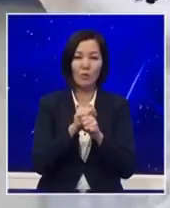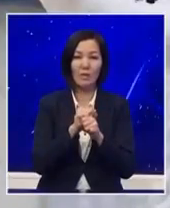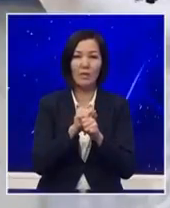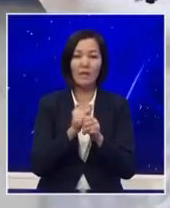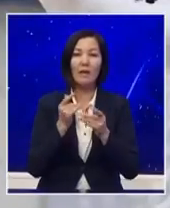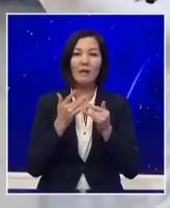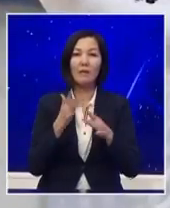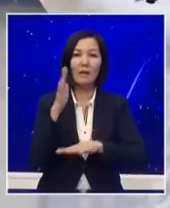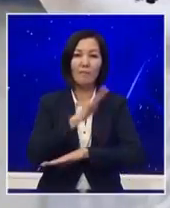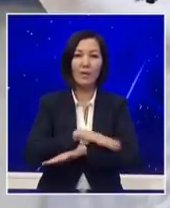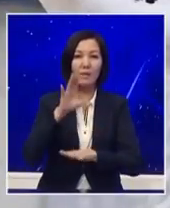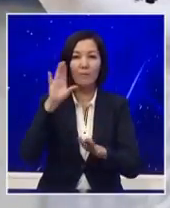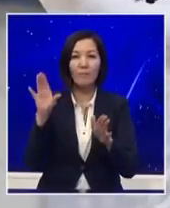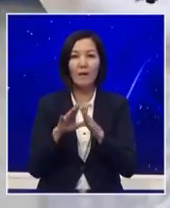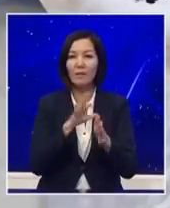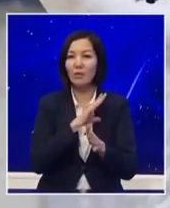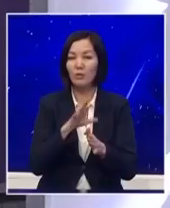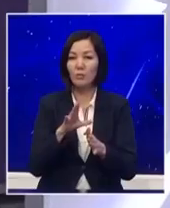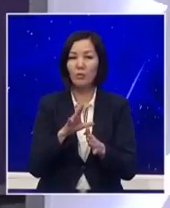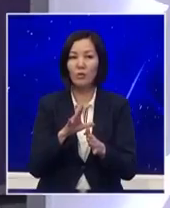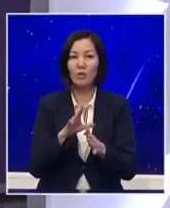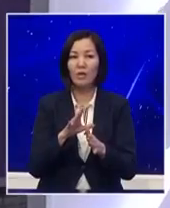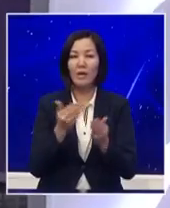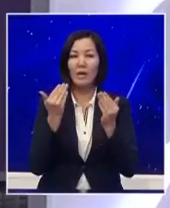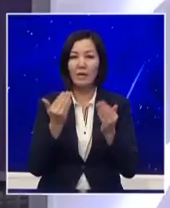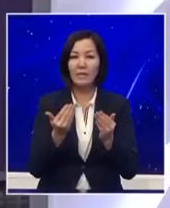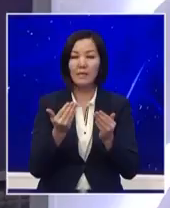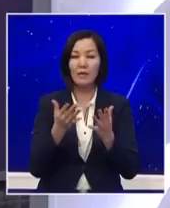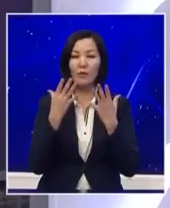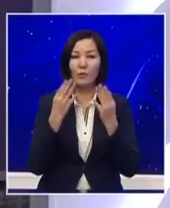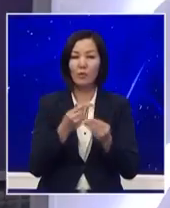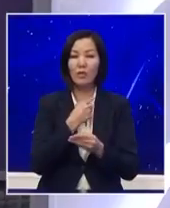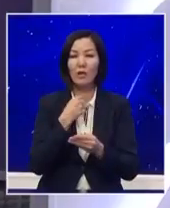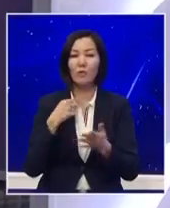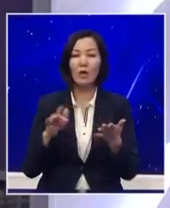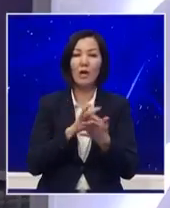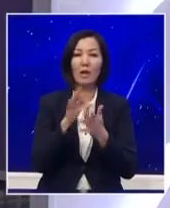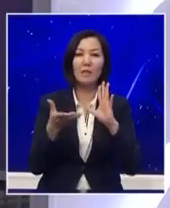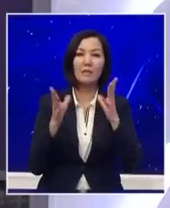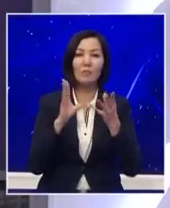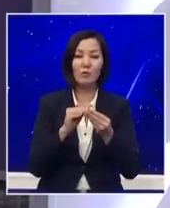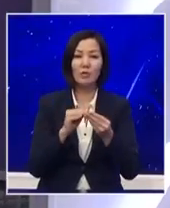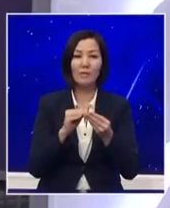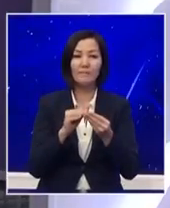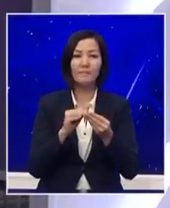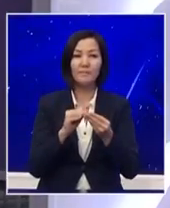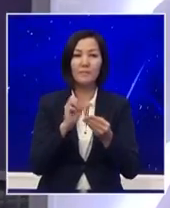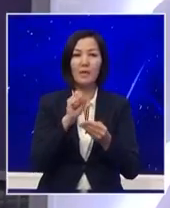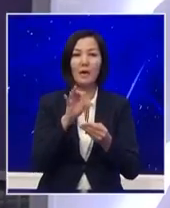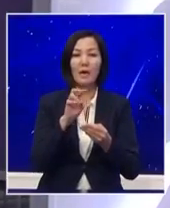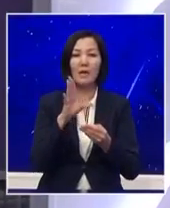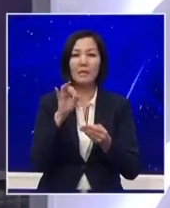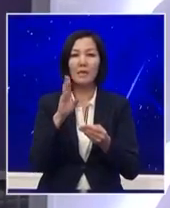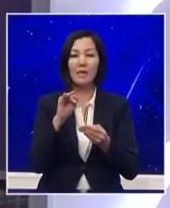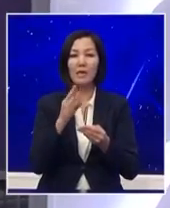Талап тәртіп ескерілмеген жағдайда қазіргі таңда Талдықорған қаласы бойынша Ақан Сара